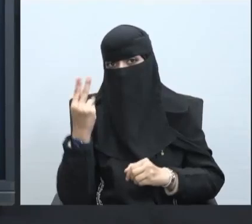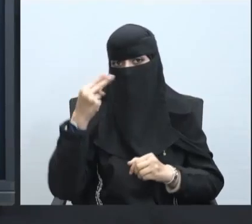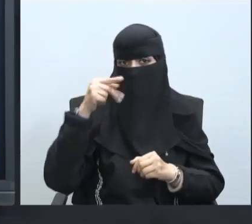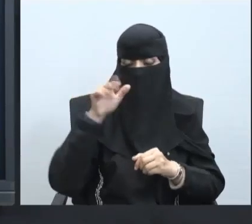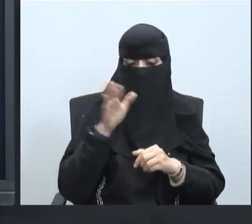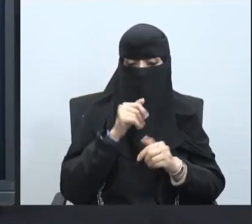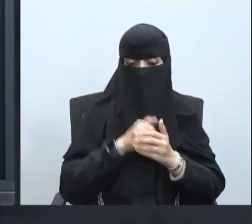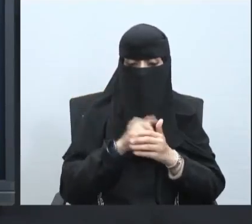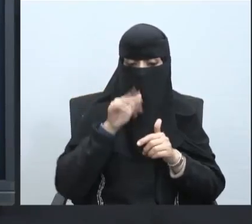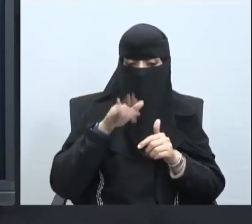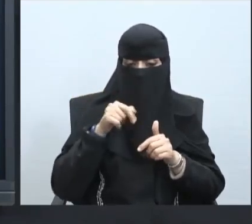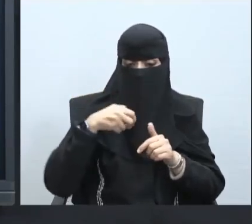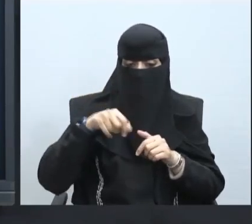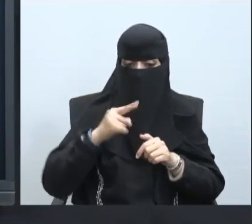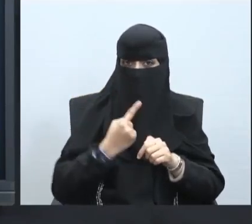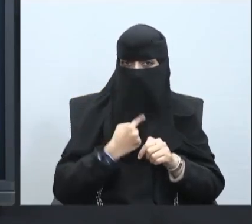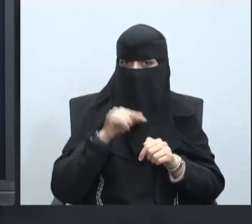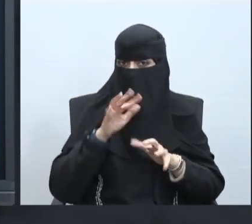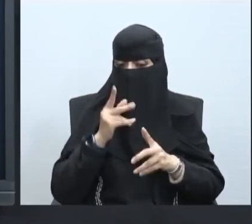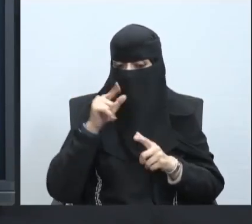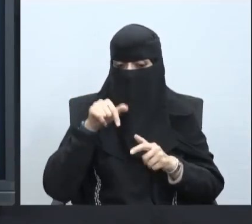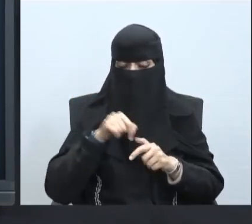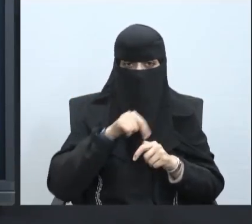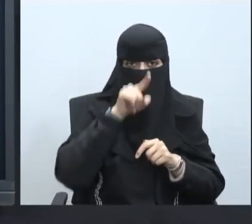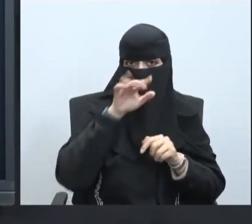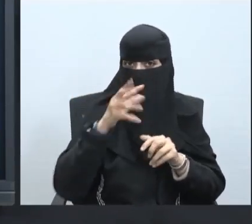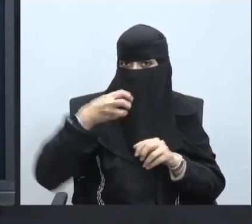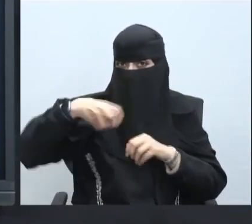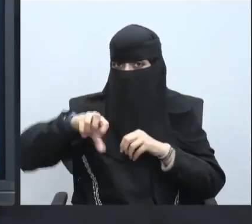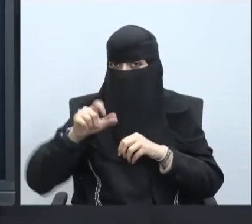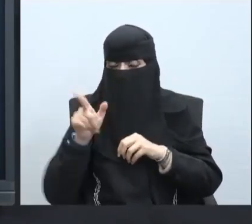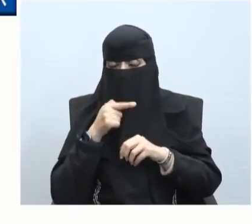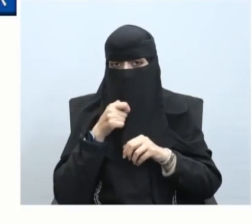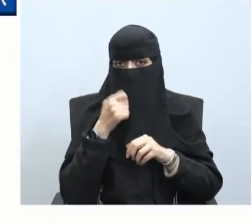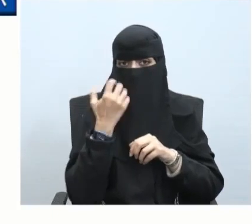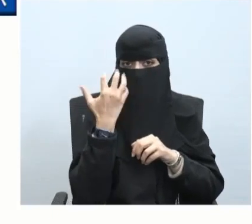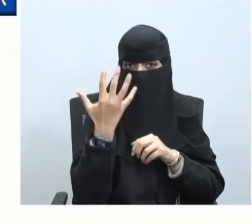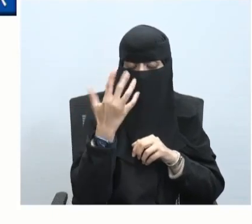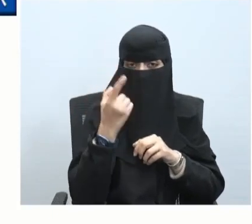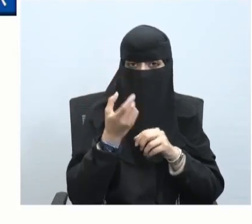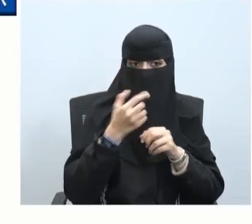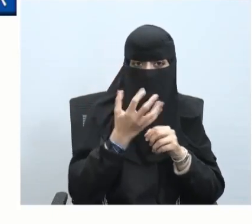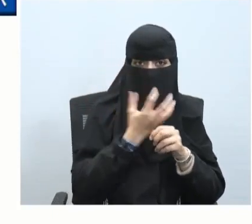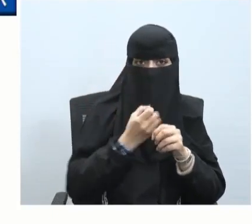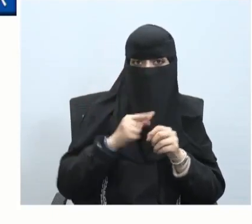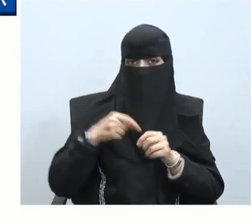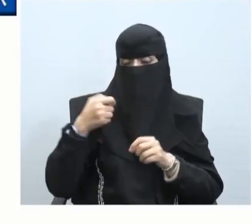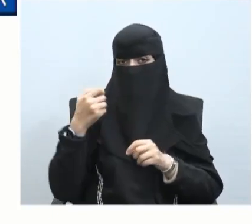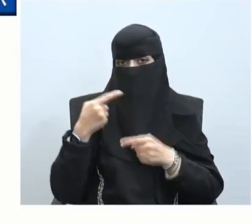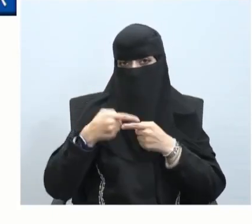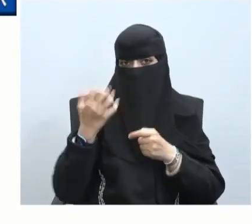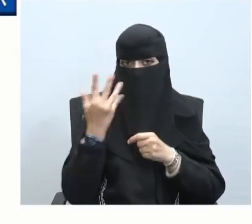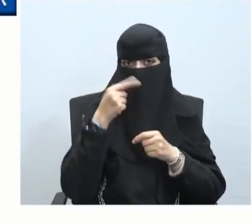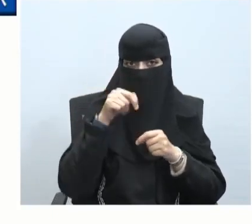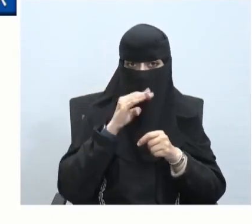ريالا المطلوب هنا ما فئه الاوراق النقديه التي مع خالد هل